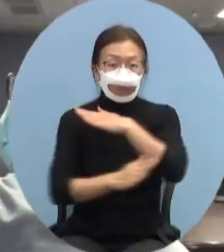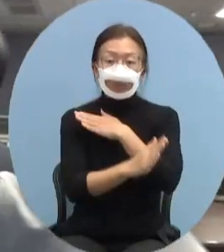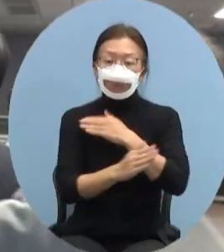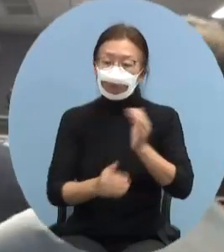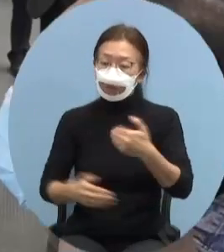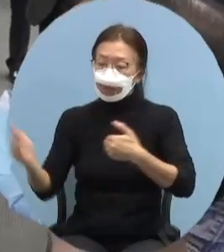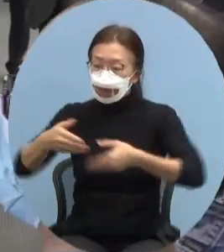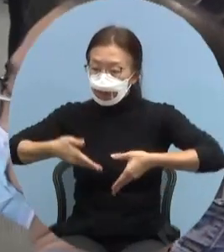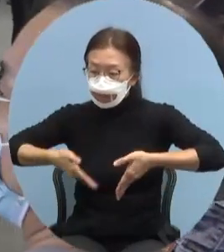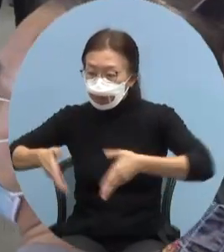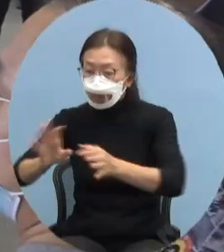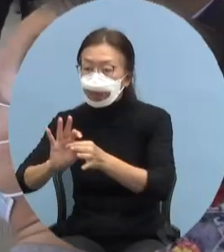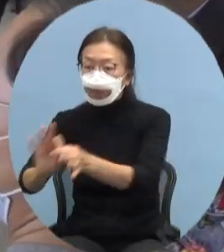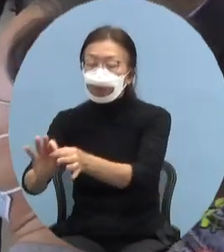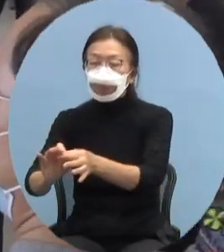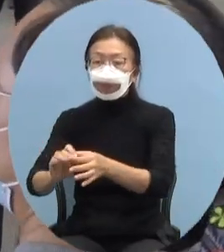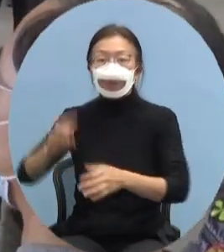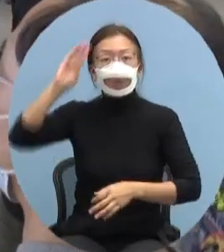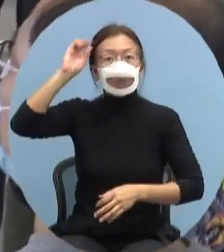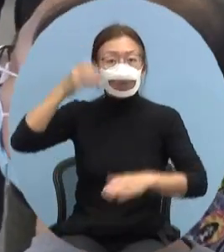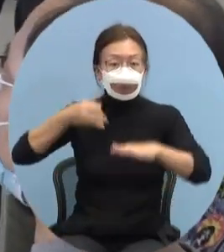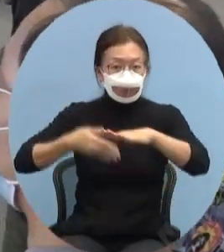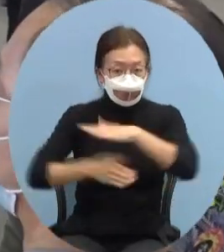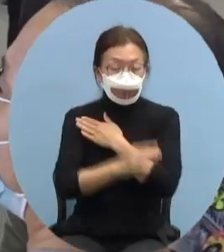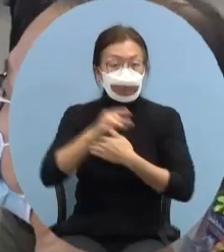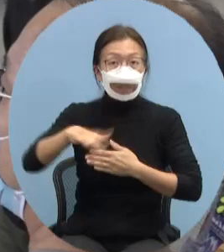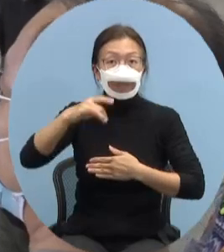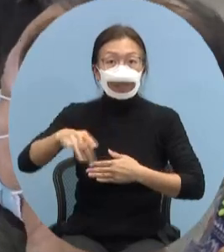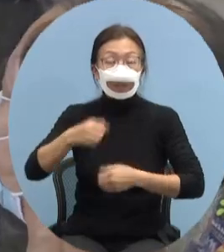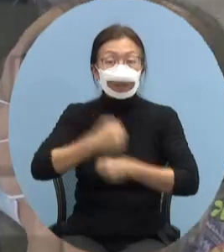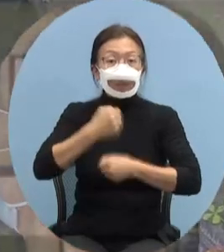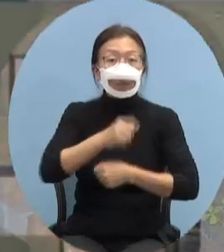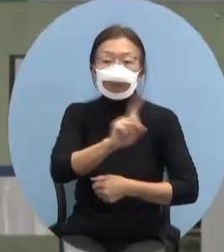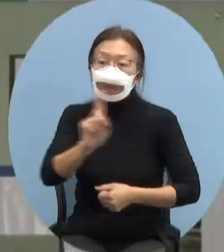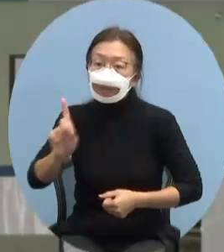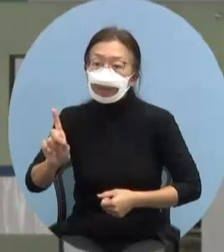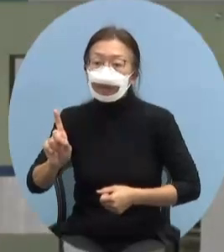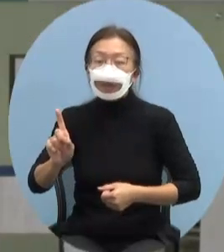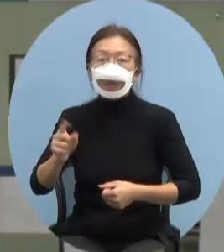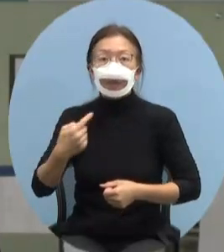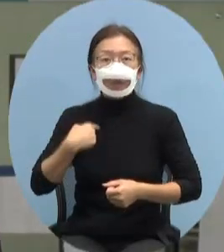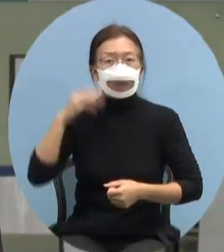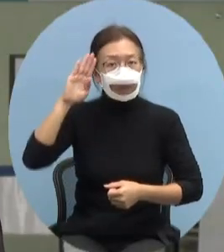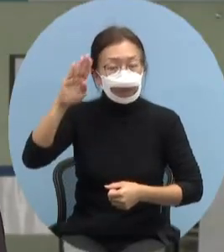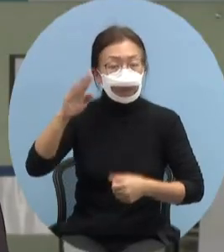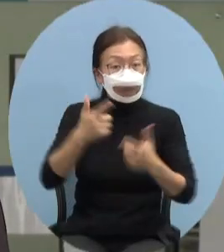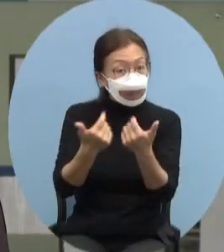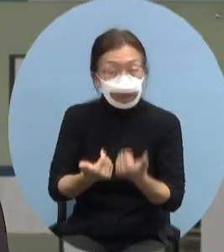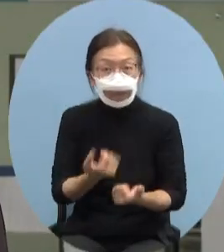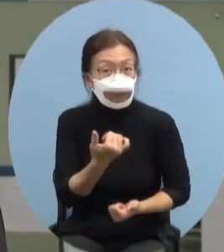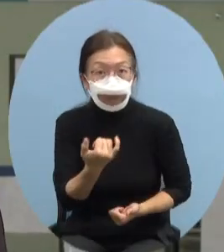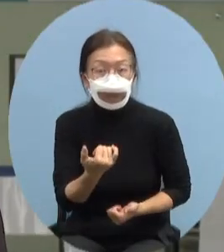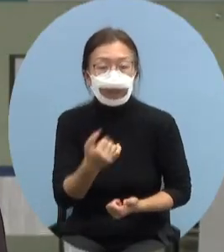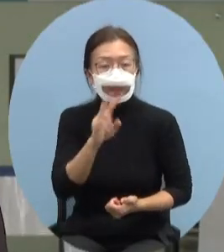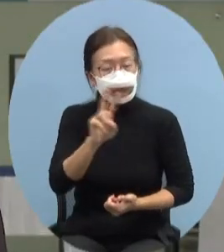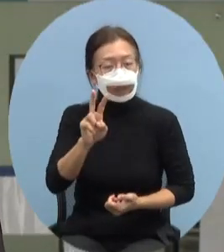接路，以及將軍澳隧道免費開通咧嘅正常運作係咪符合我哋嘅預期？咁